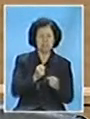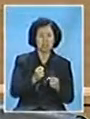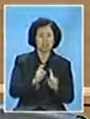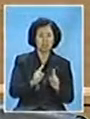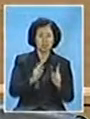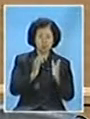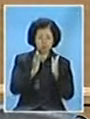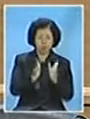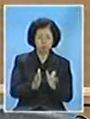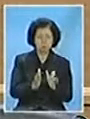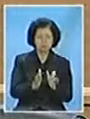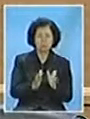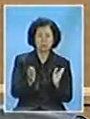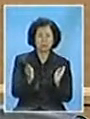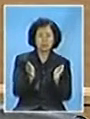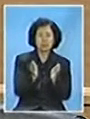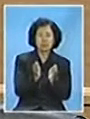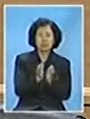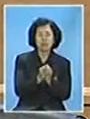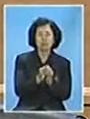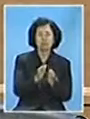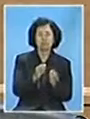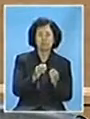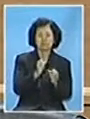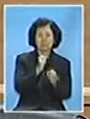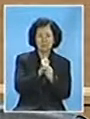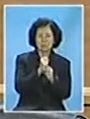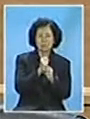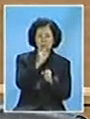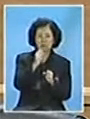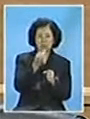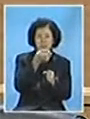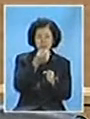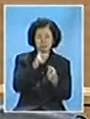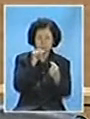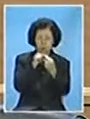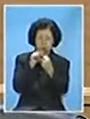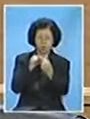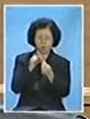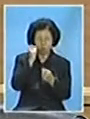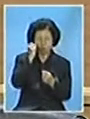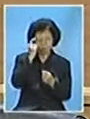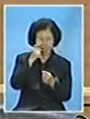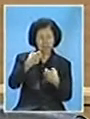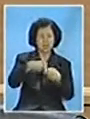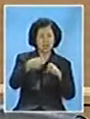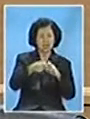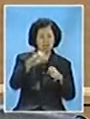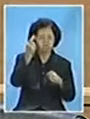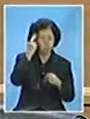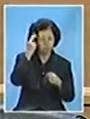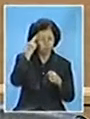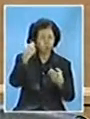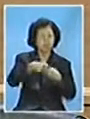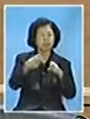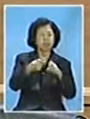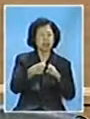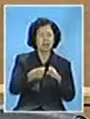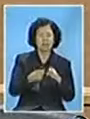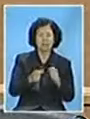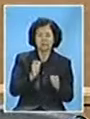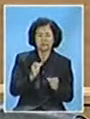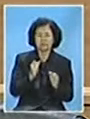คนที่จะประกอบสภาวิชาชีพโดยตรงเนี่ยย่อมเข้าใจปัญหาย่อมรู้ปัญหาและย่อมกระตือ